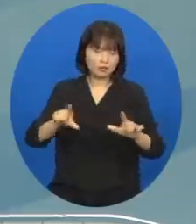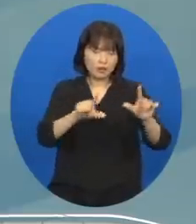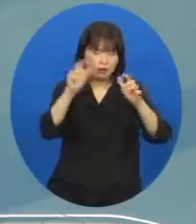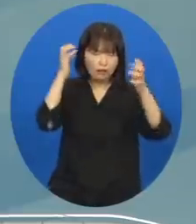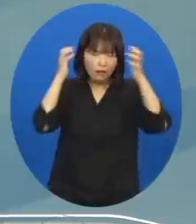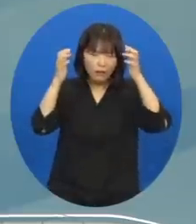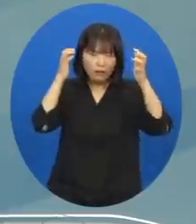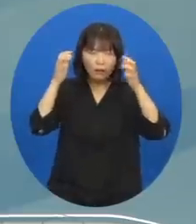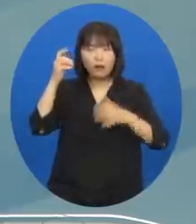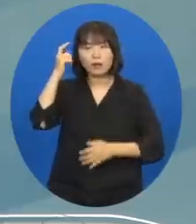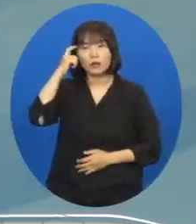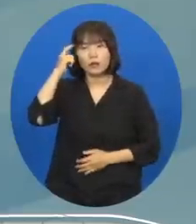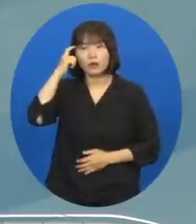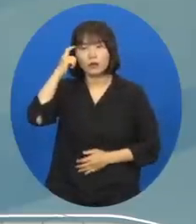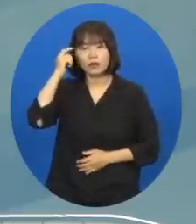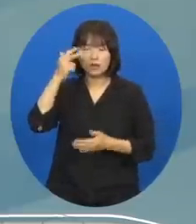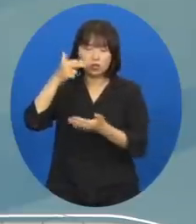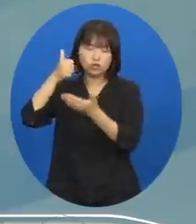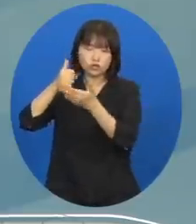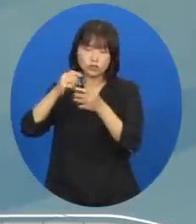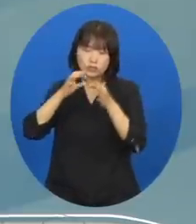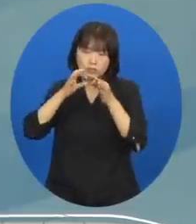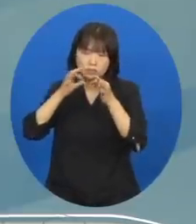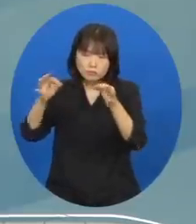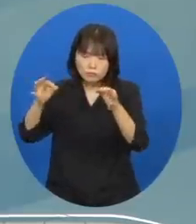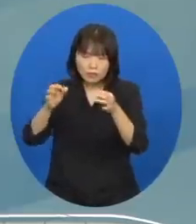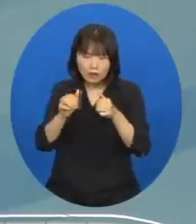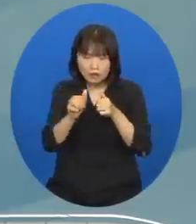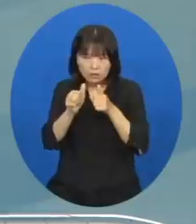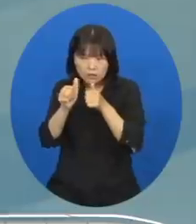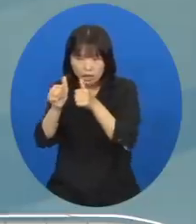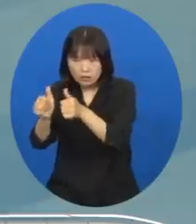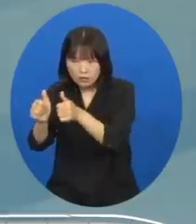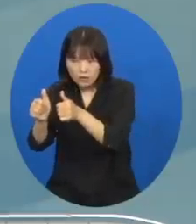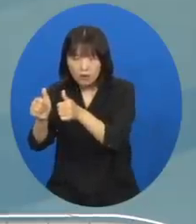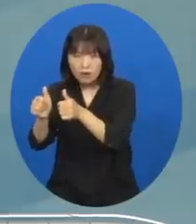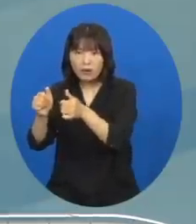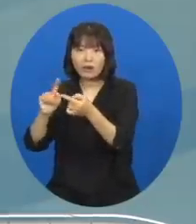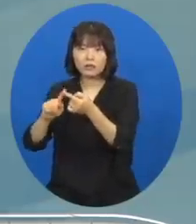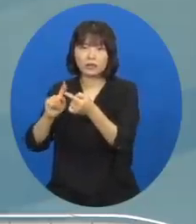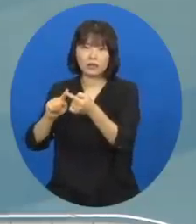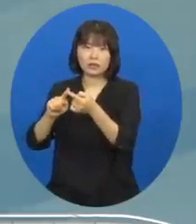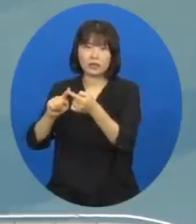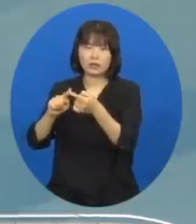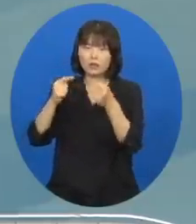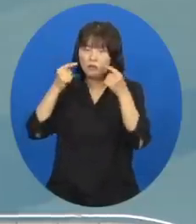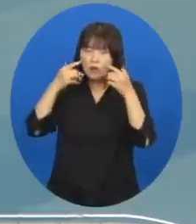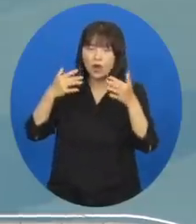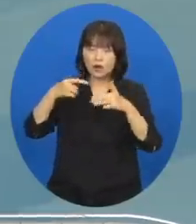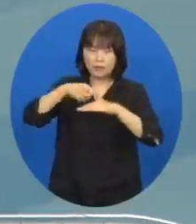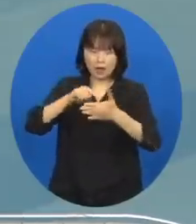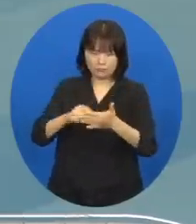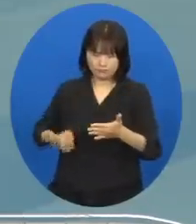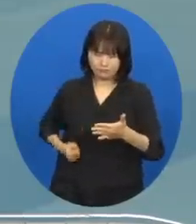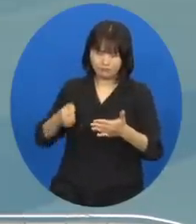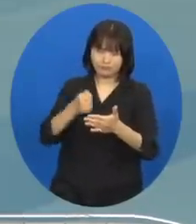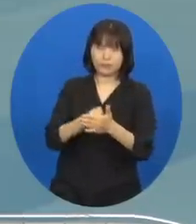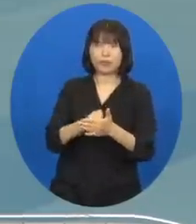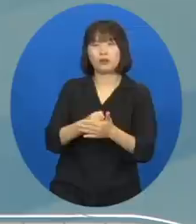것은 주님의 음성에 따라가야 하는 것에 대해서 명확한 마음의 결단이 없으신